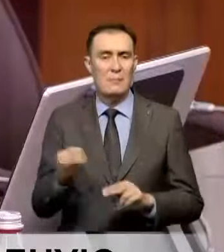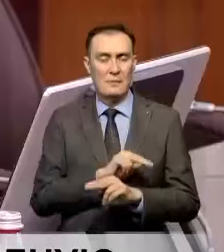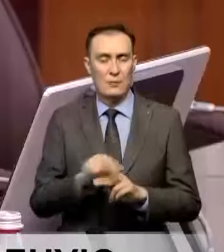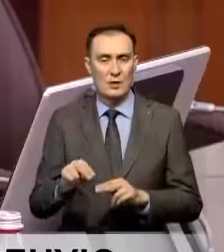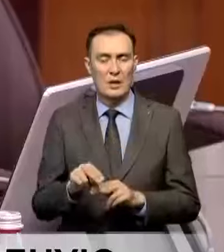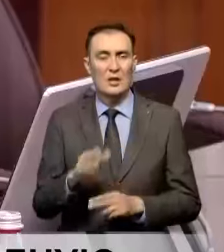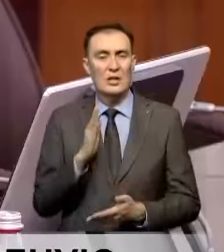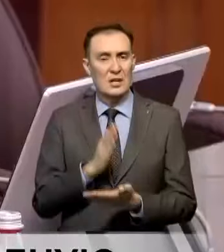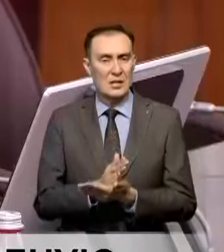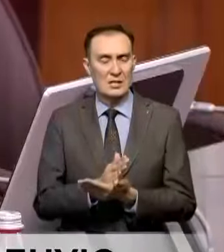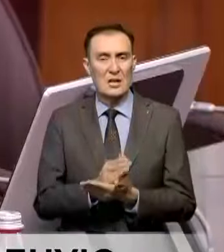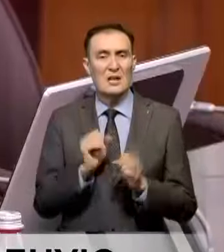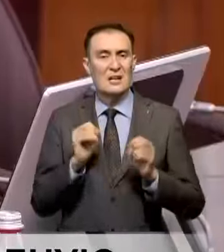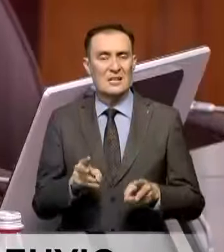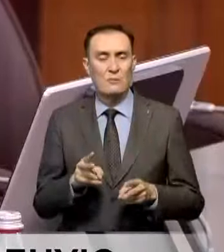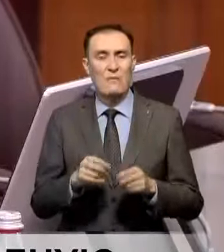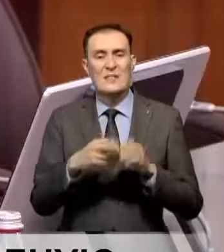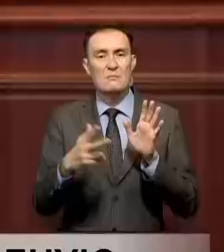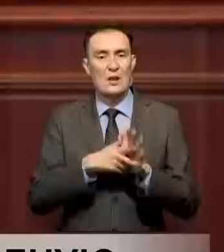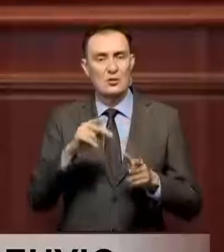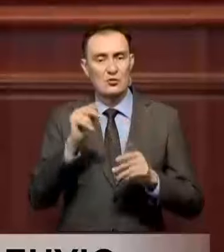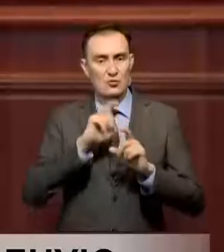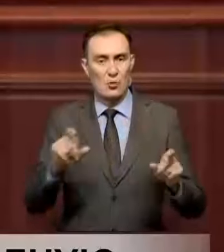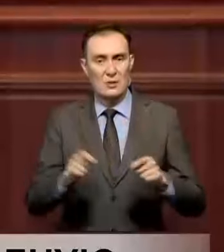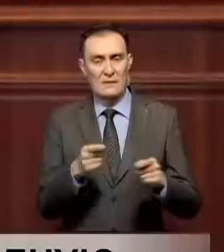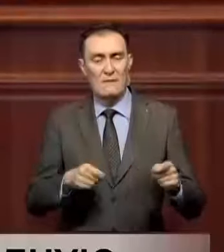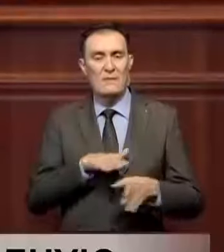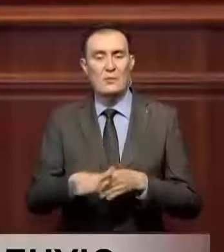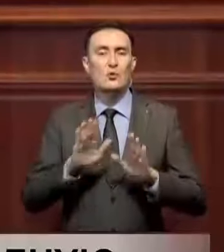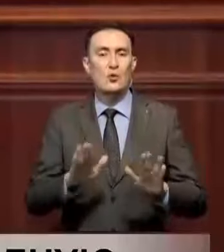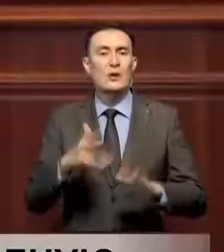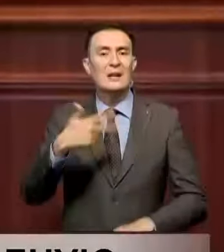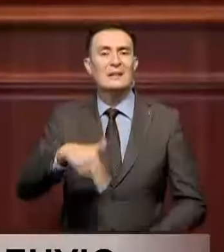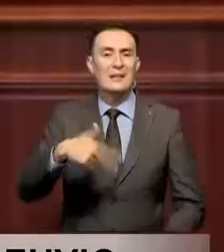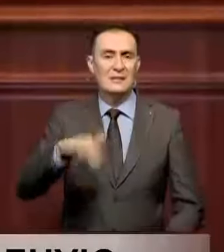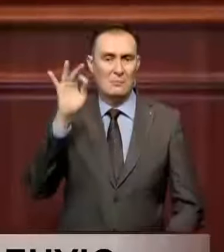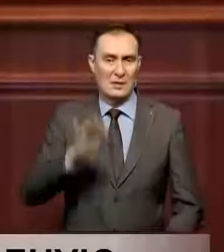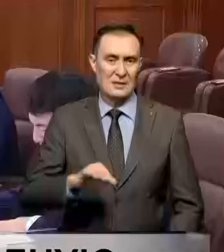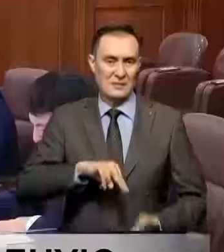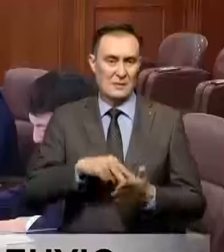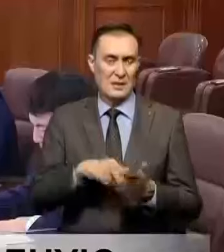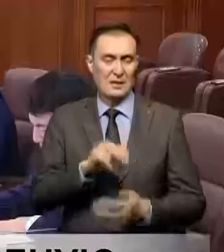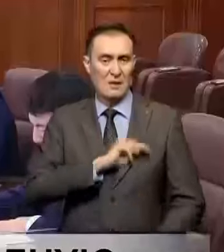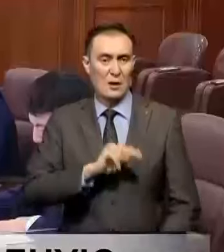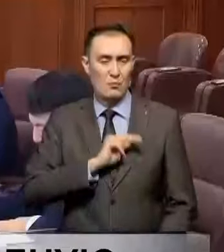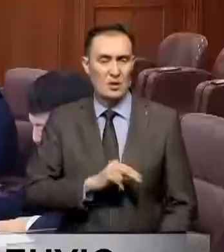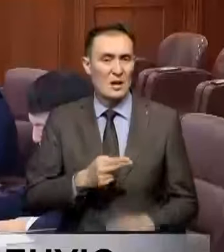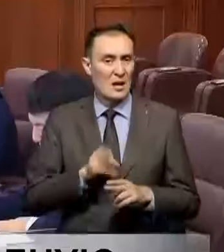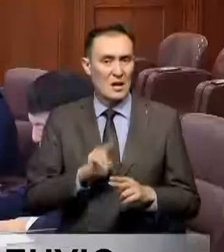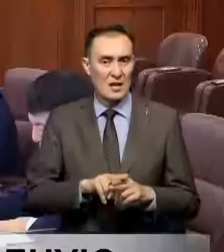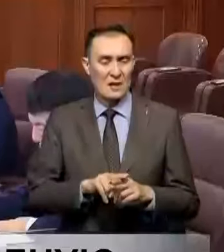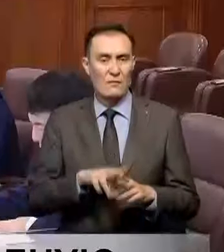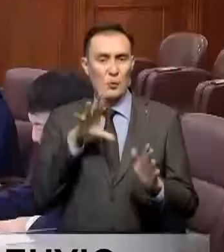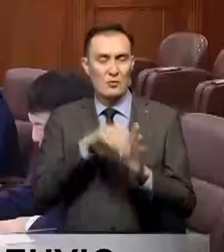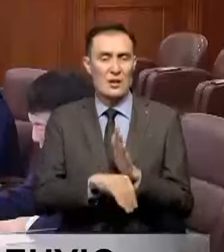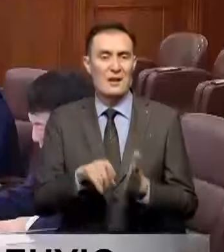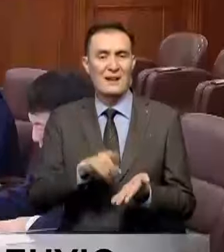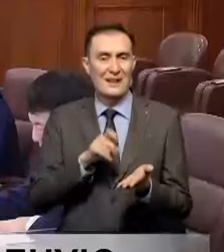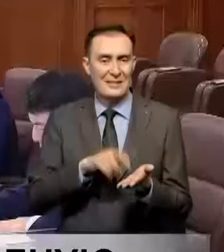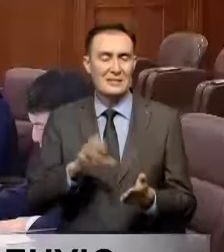И здесь есть серьезные риски по 18 школам, где выполнено только 30% запланированных работ. Это касается